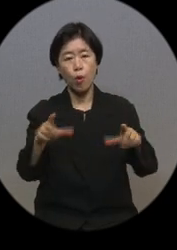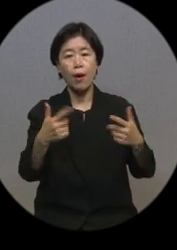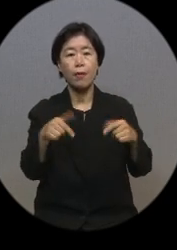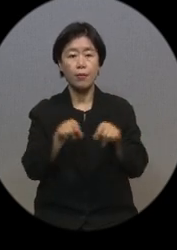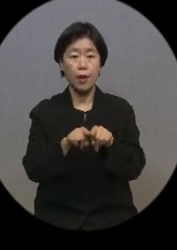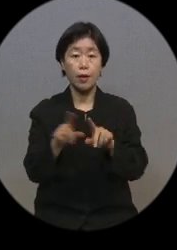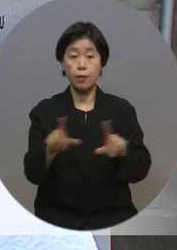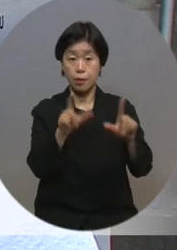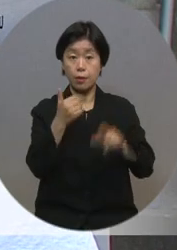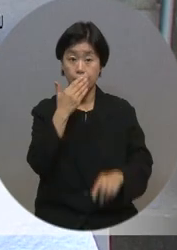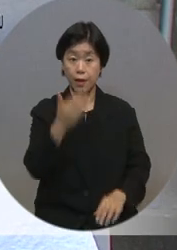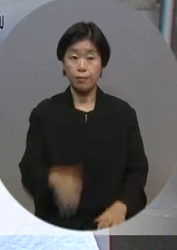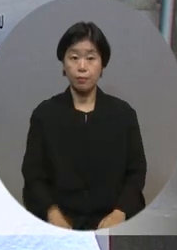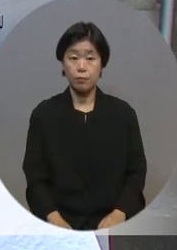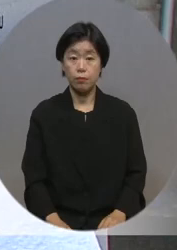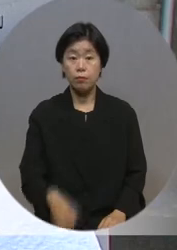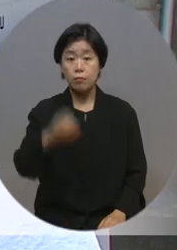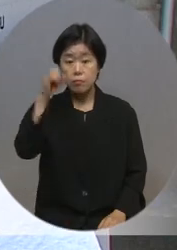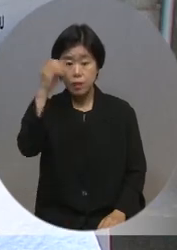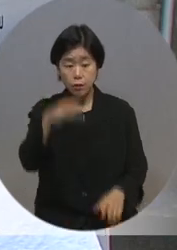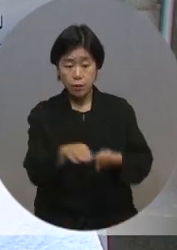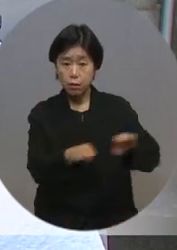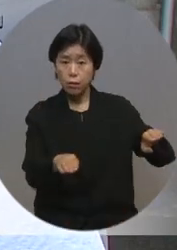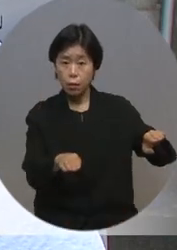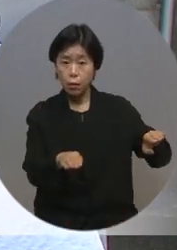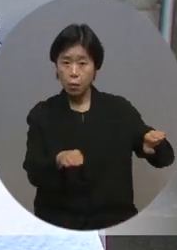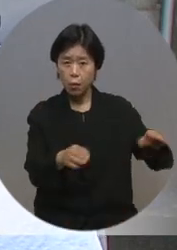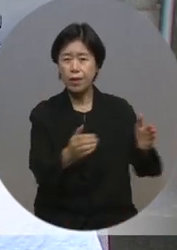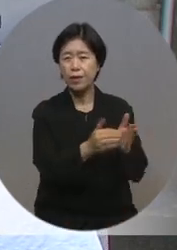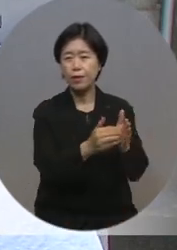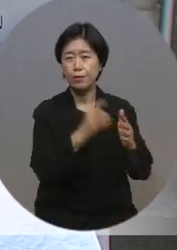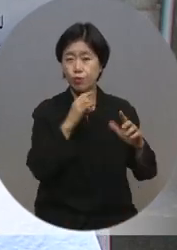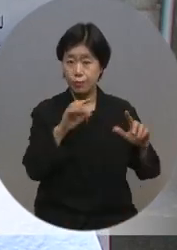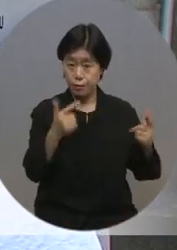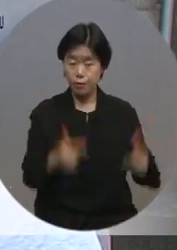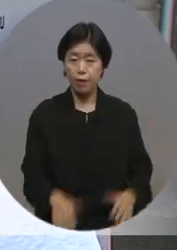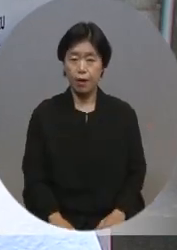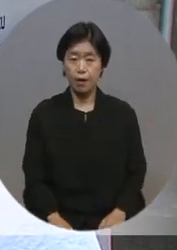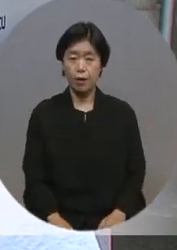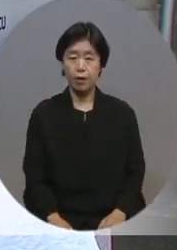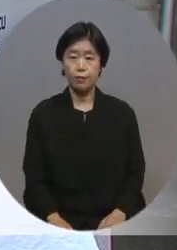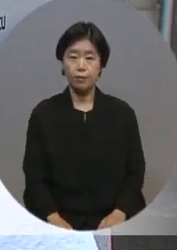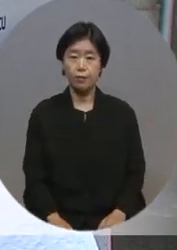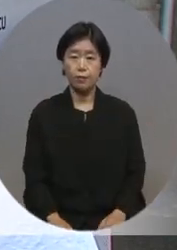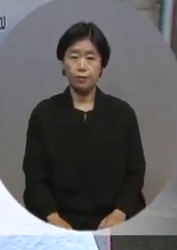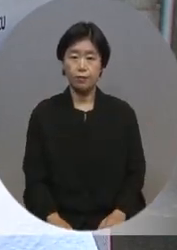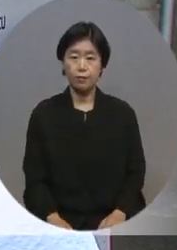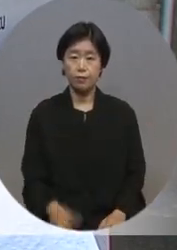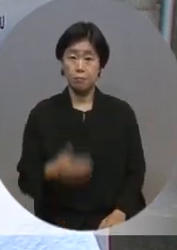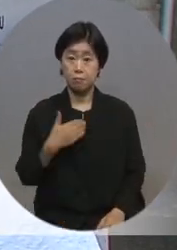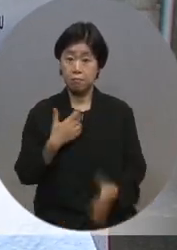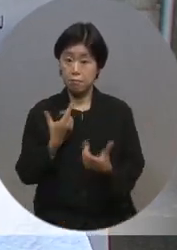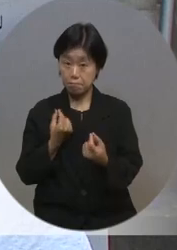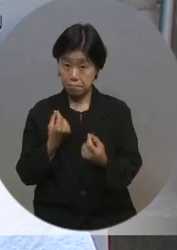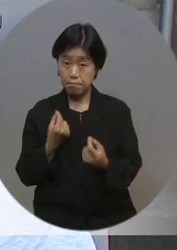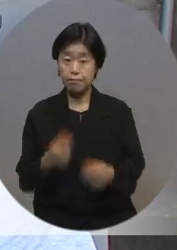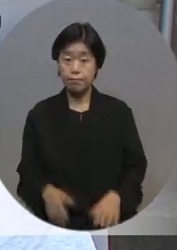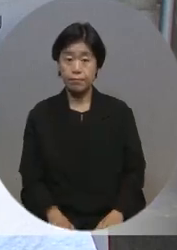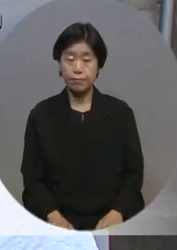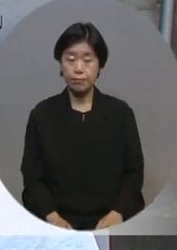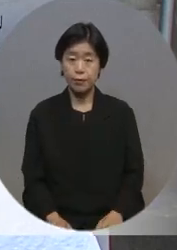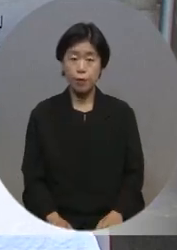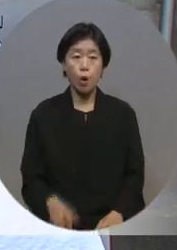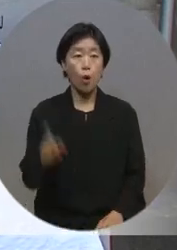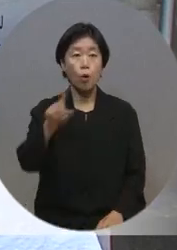열어줬습니다. 단순히 경사로를 설치한다라는 것에서 끝나는 게 아니라 이렇게 제가 가고